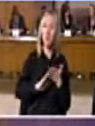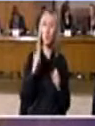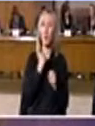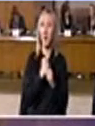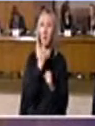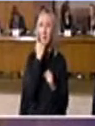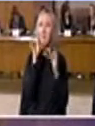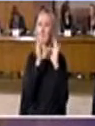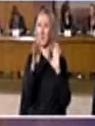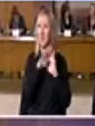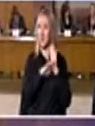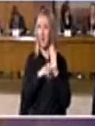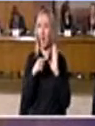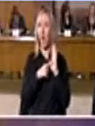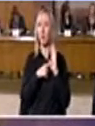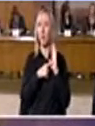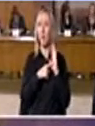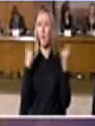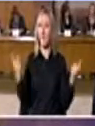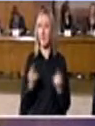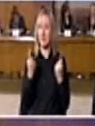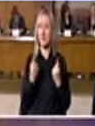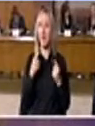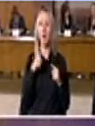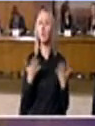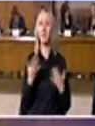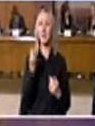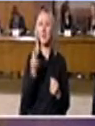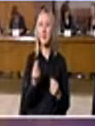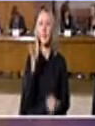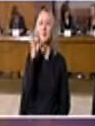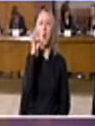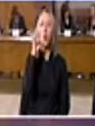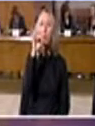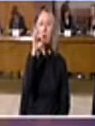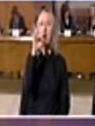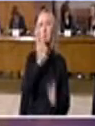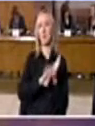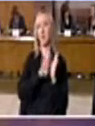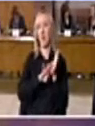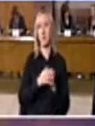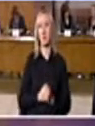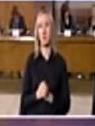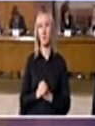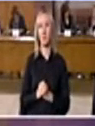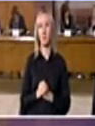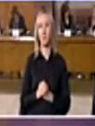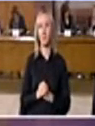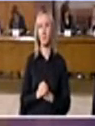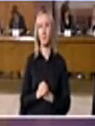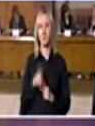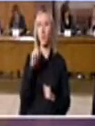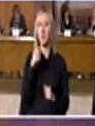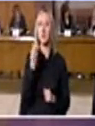rada definisala kao svoju misiju, a to je Srbija sa nula diskriminacije. To je